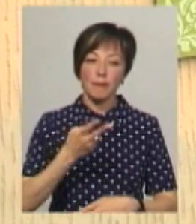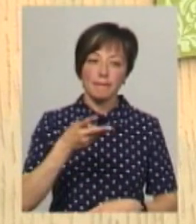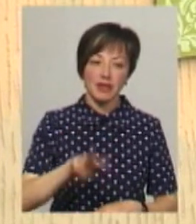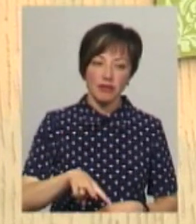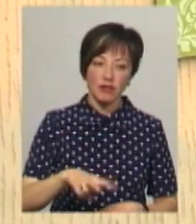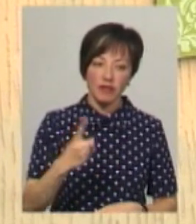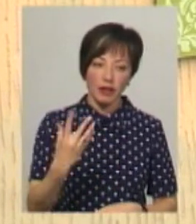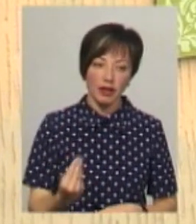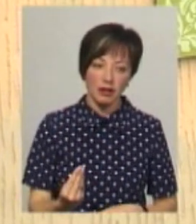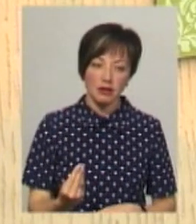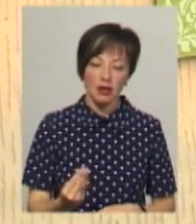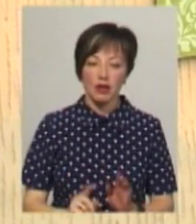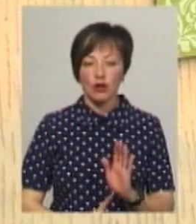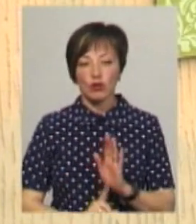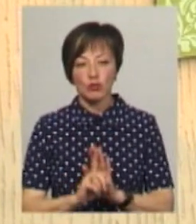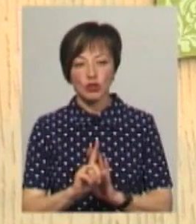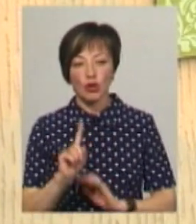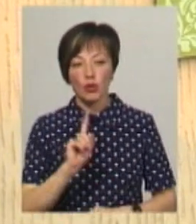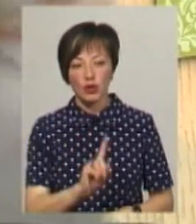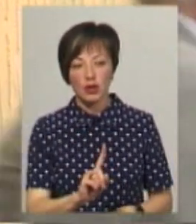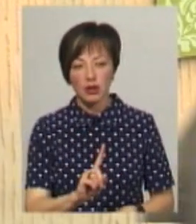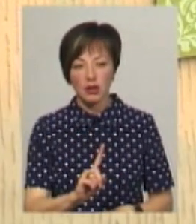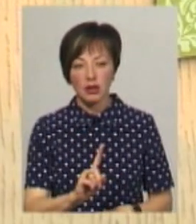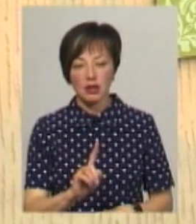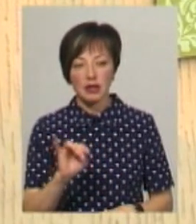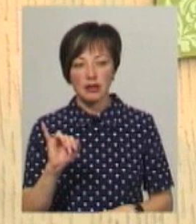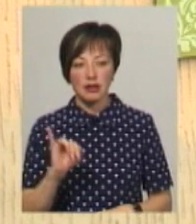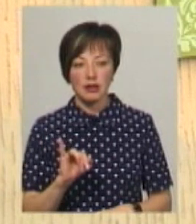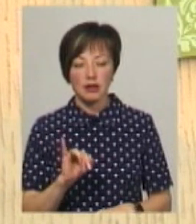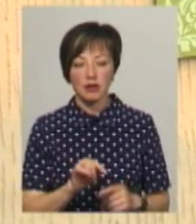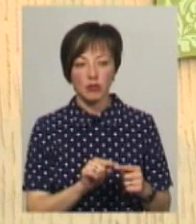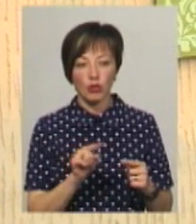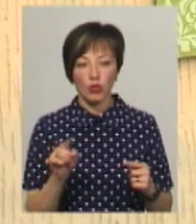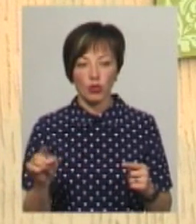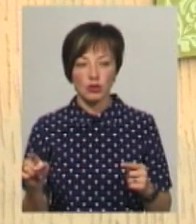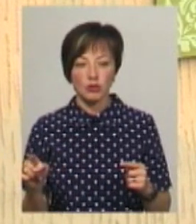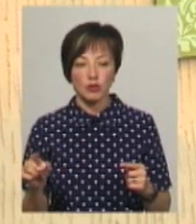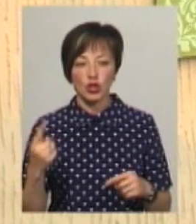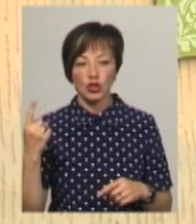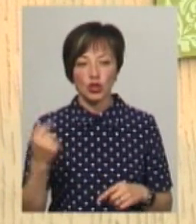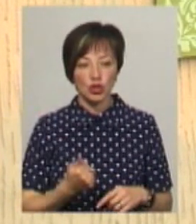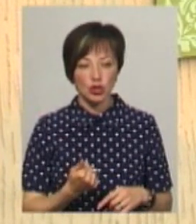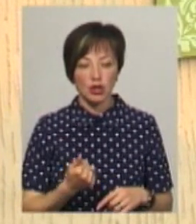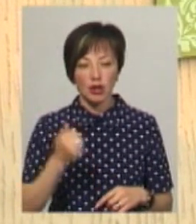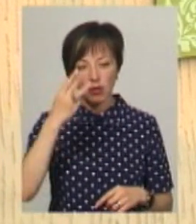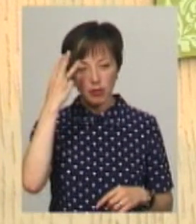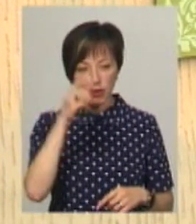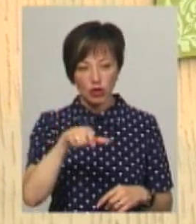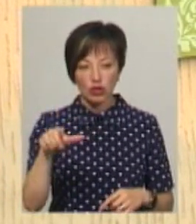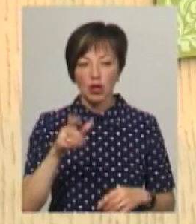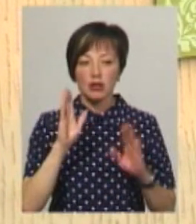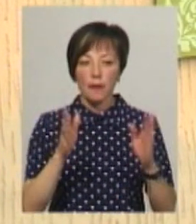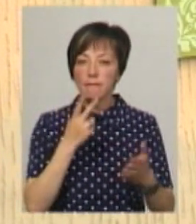в день, розпочинається з однієї, і протягом тижня хмельничани